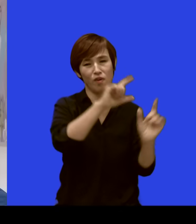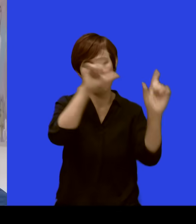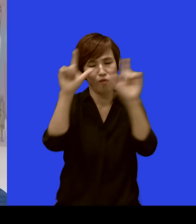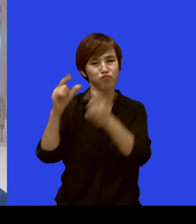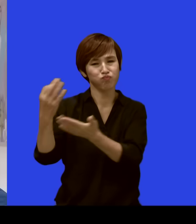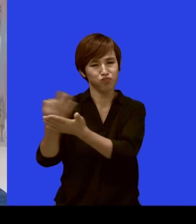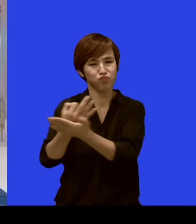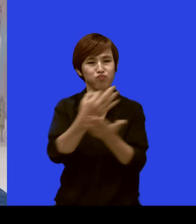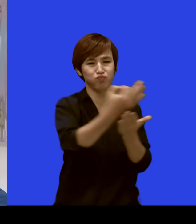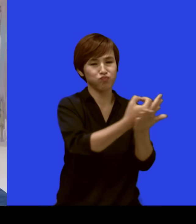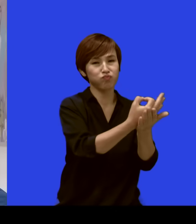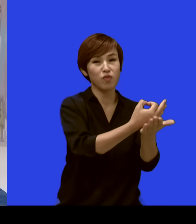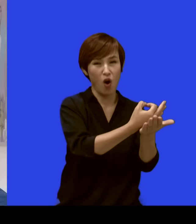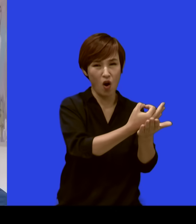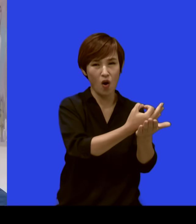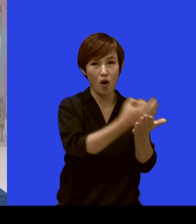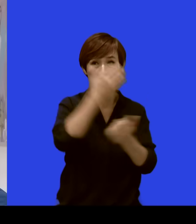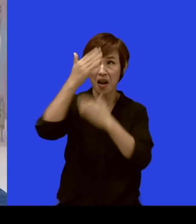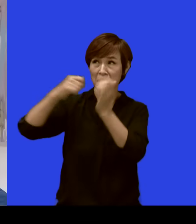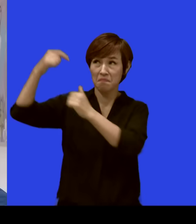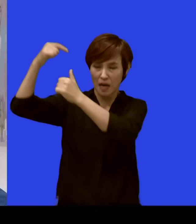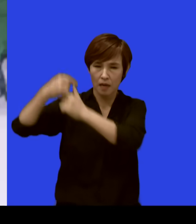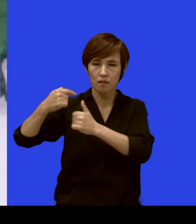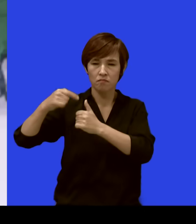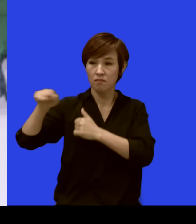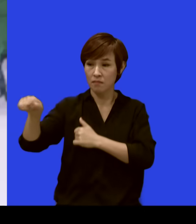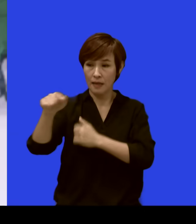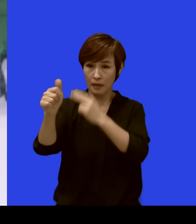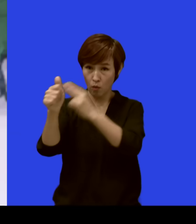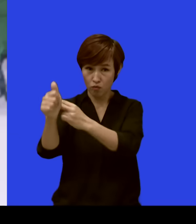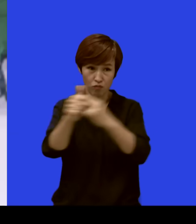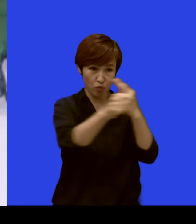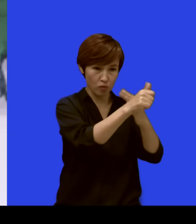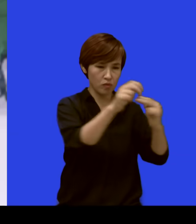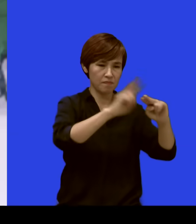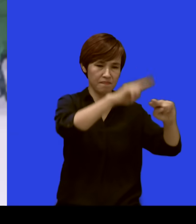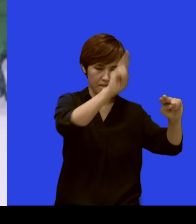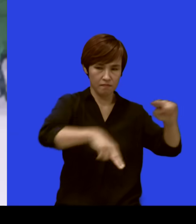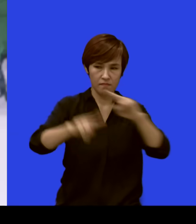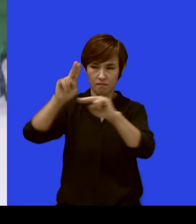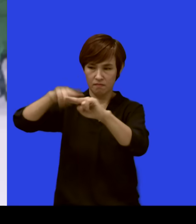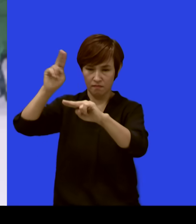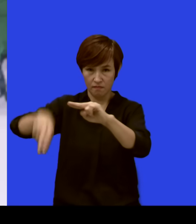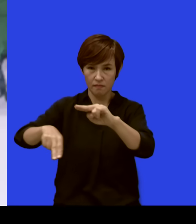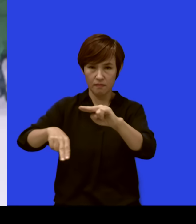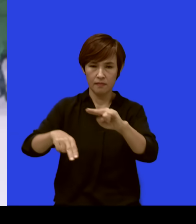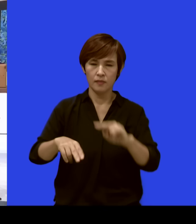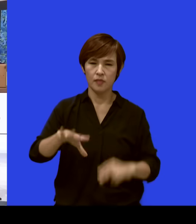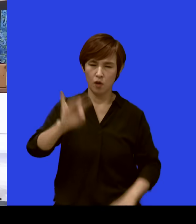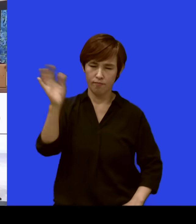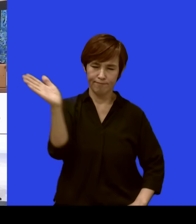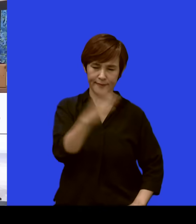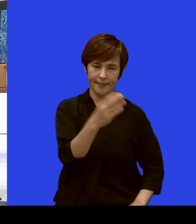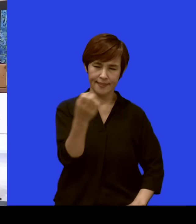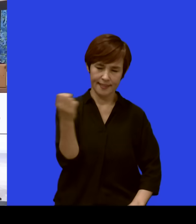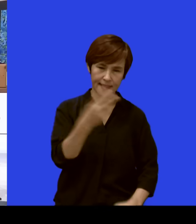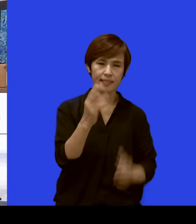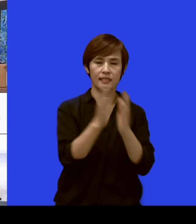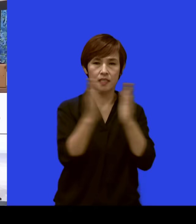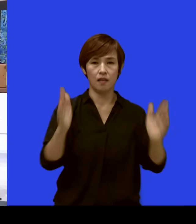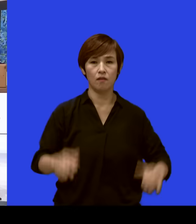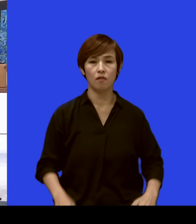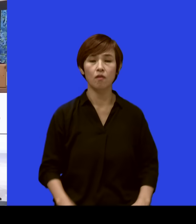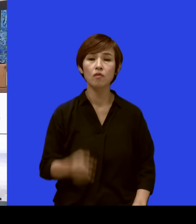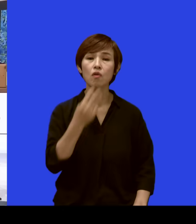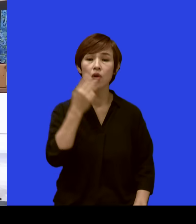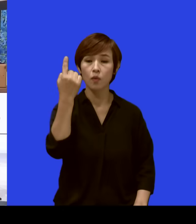도움이 됐는데 하나님 그거 내려놓으라고 그러시더라고요. 다시 한번 네가 원래 처음으로 돌아가서 서울 올라올